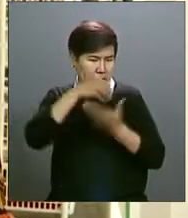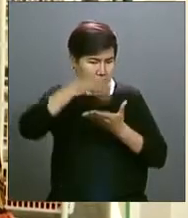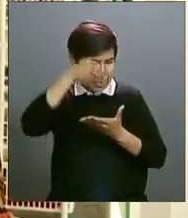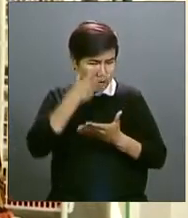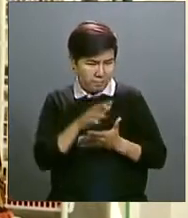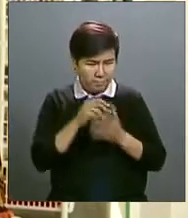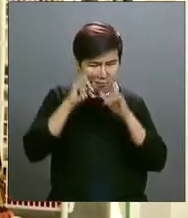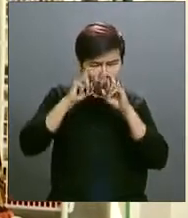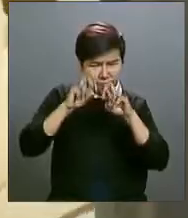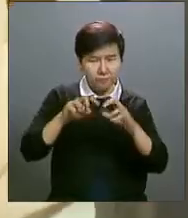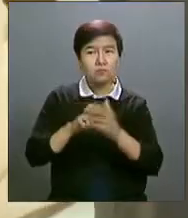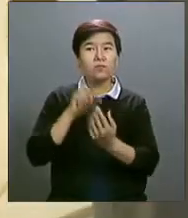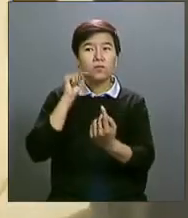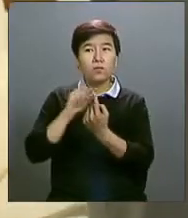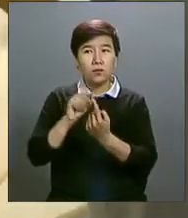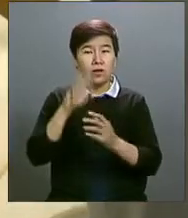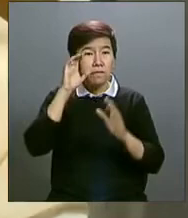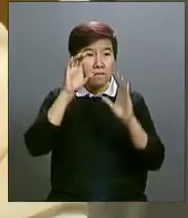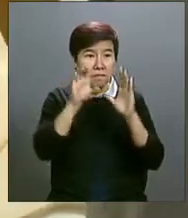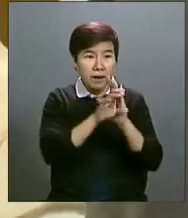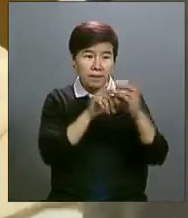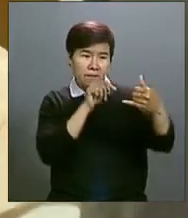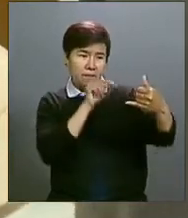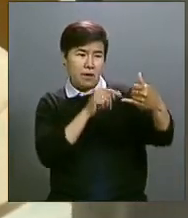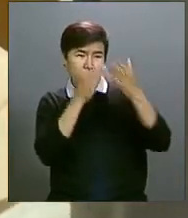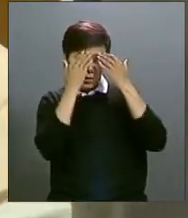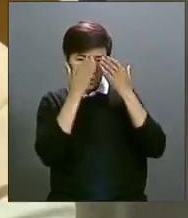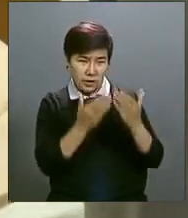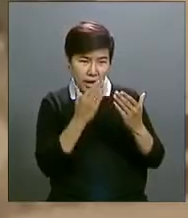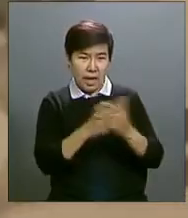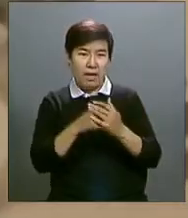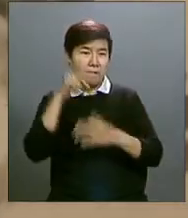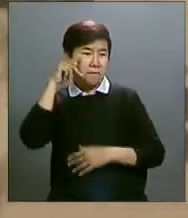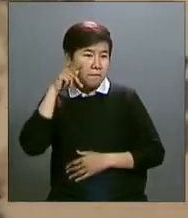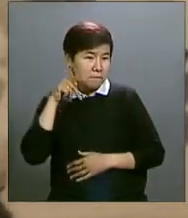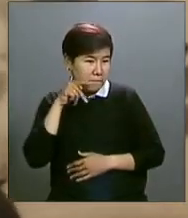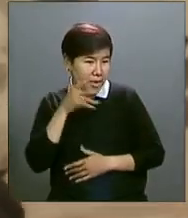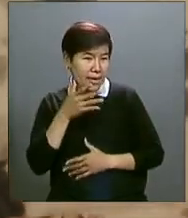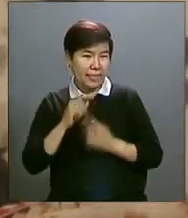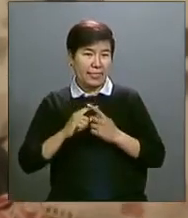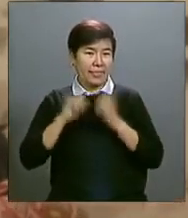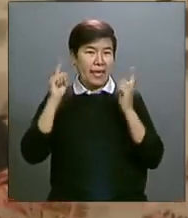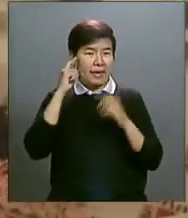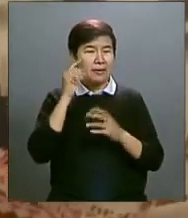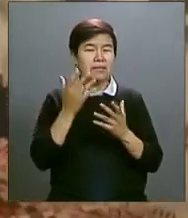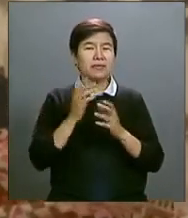เพื่อยับยั้งการตัดสินคนด้วยวาทกรรมทางศาสนาที่เพศที่3มักประสบแต่ให้เคารพกัน